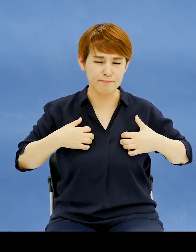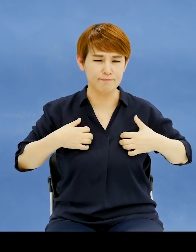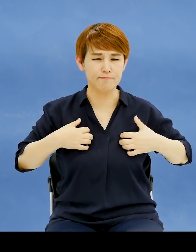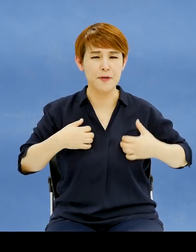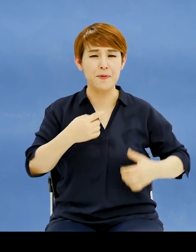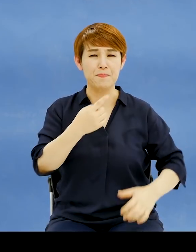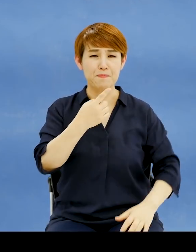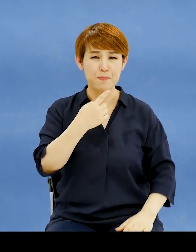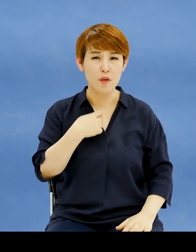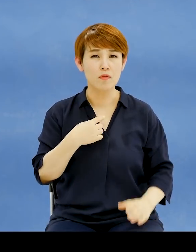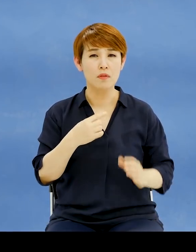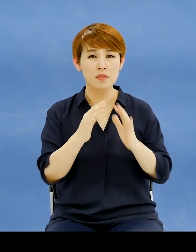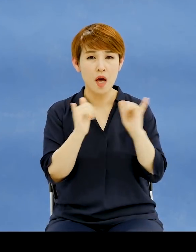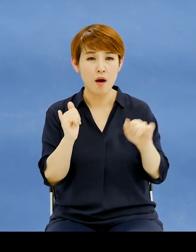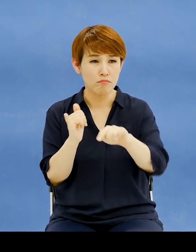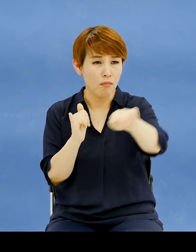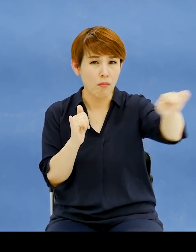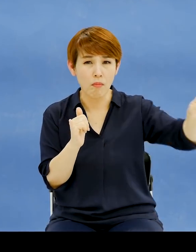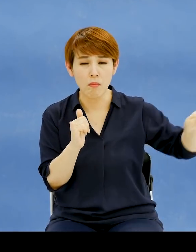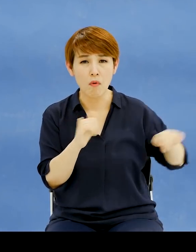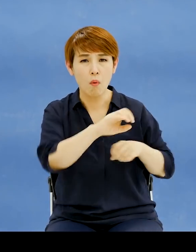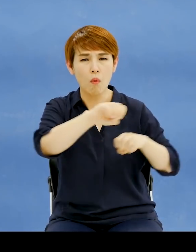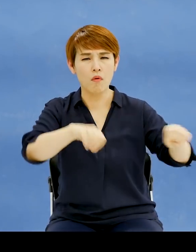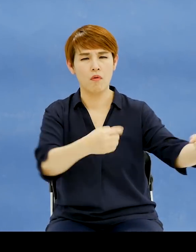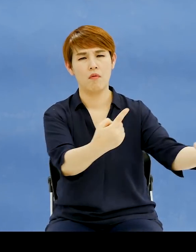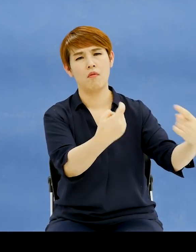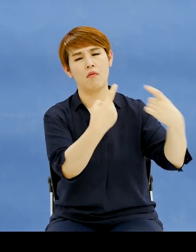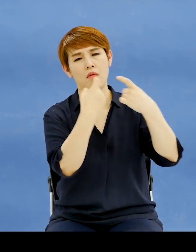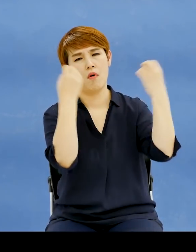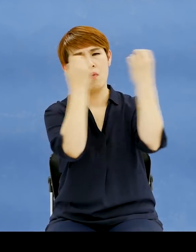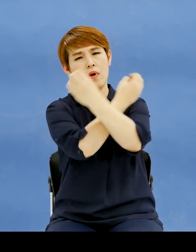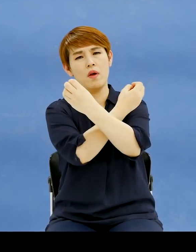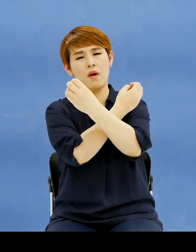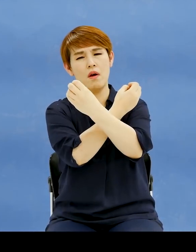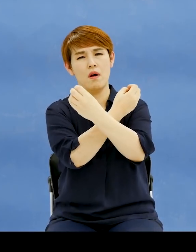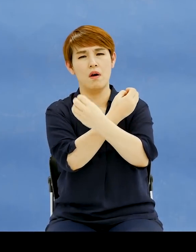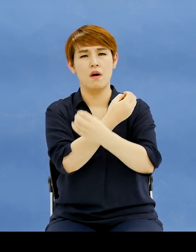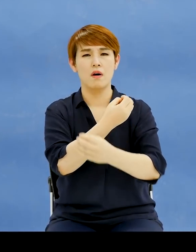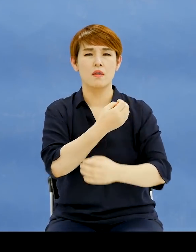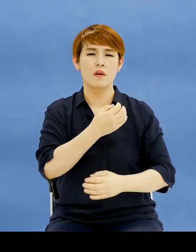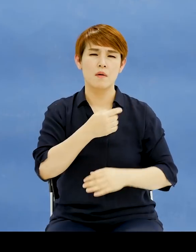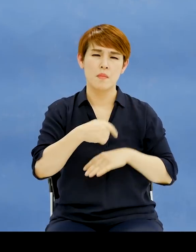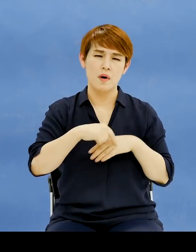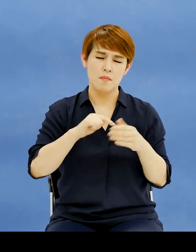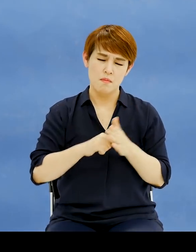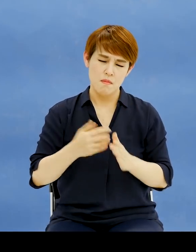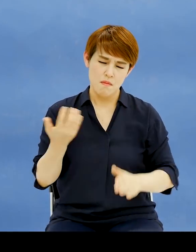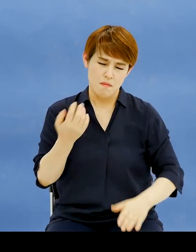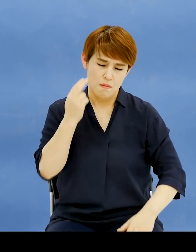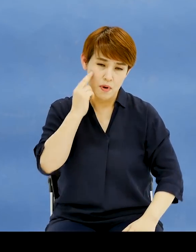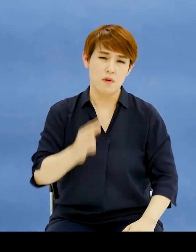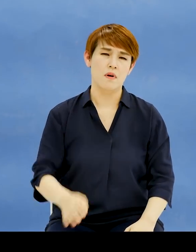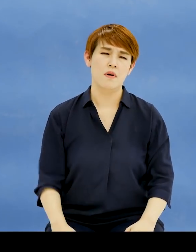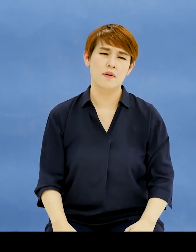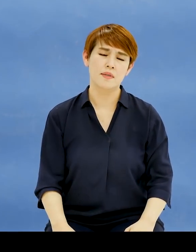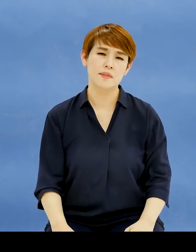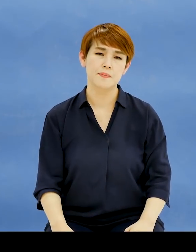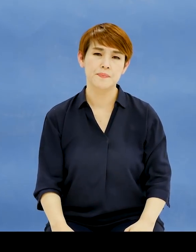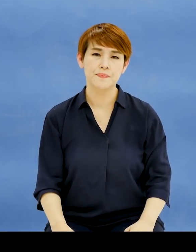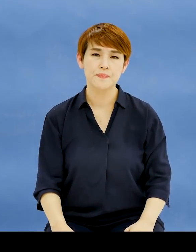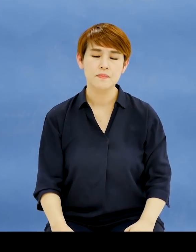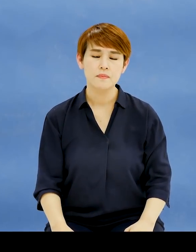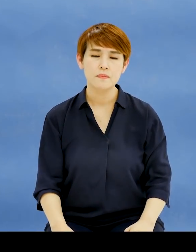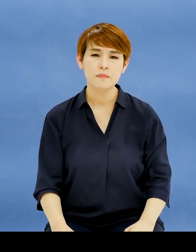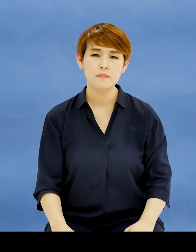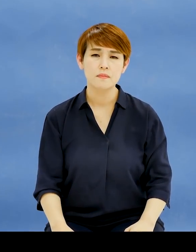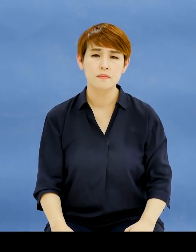같이 뜨겁게 하나님 사랑했는데 이게 정말 마음이 너무 어려운 거예요. 그렇죠. 네, 그래서